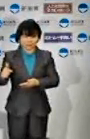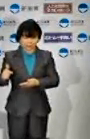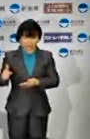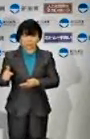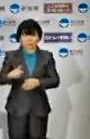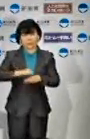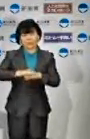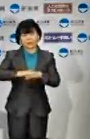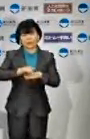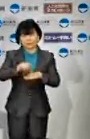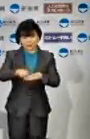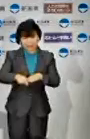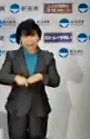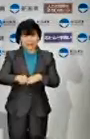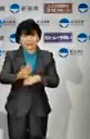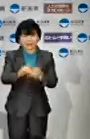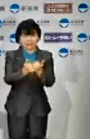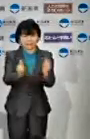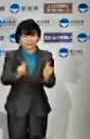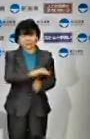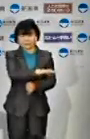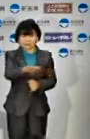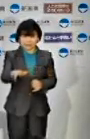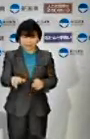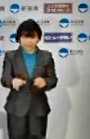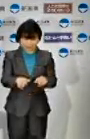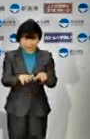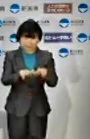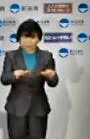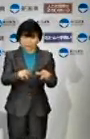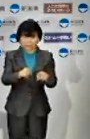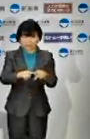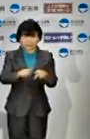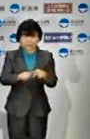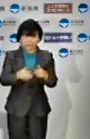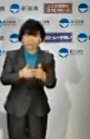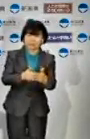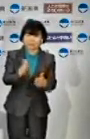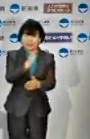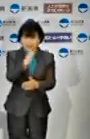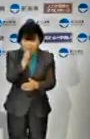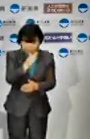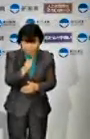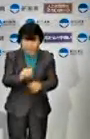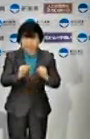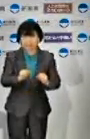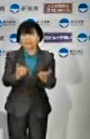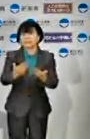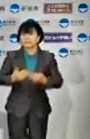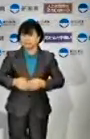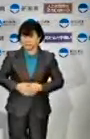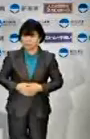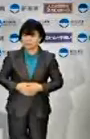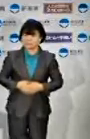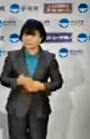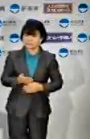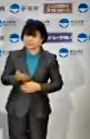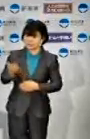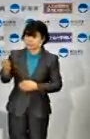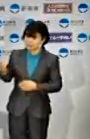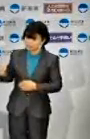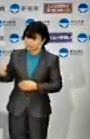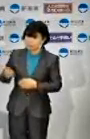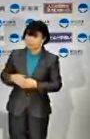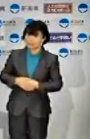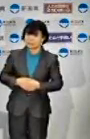民の皆さんに行政サービスが滞ることがないようにですね、やっていきたいと思います。 職域接種とか検討は